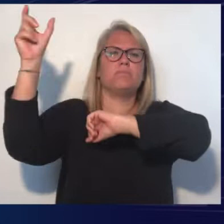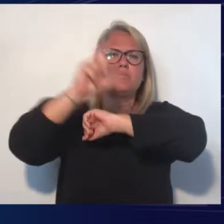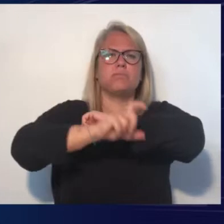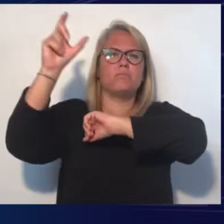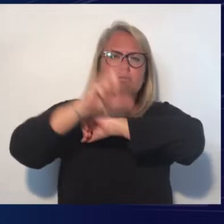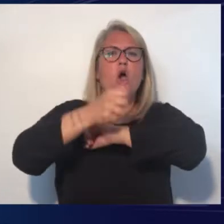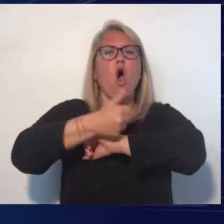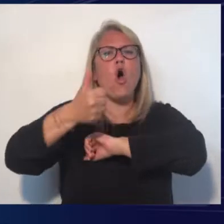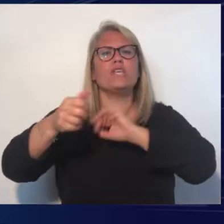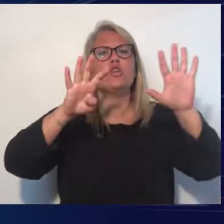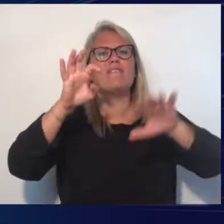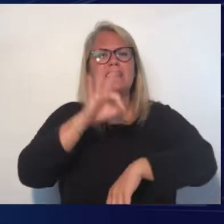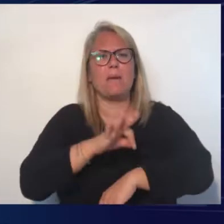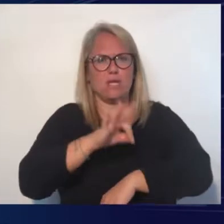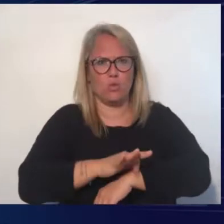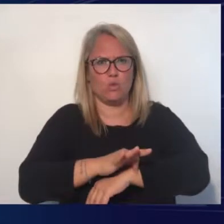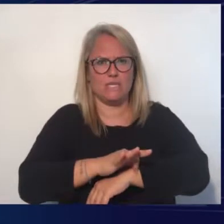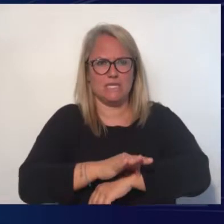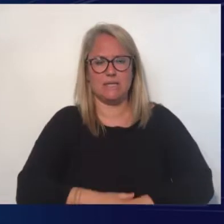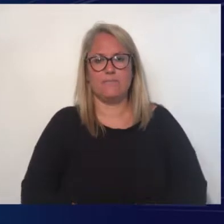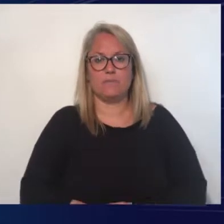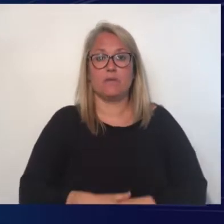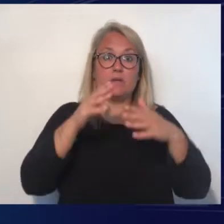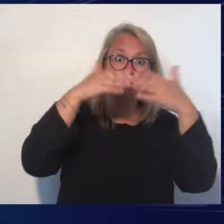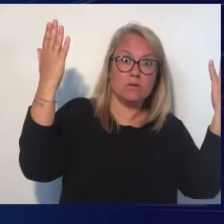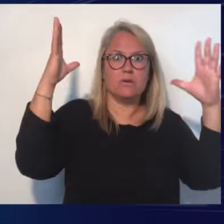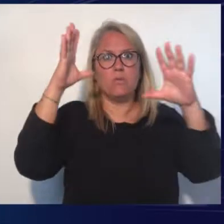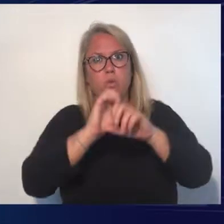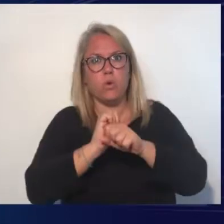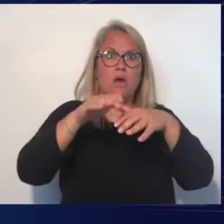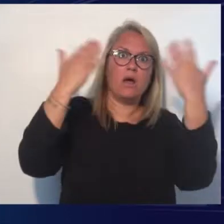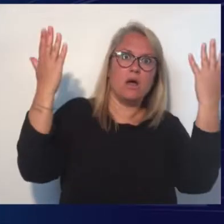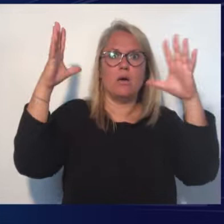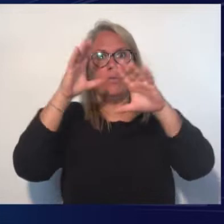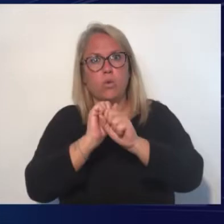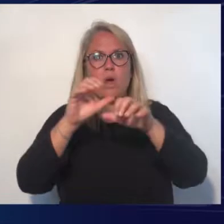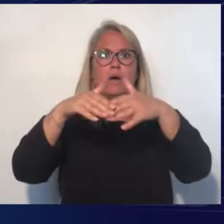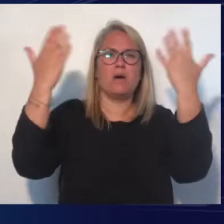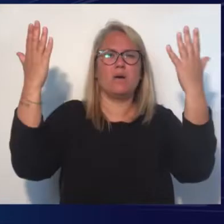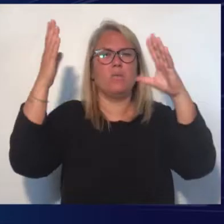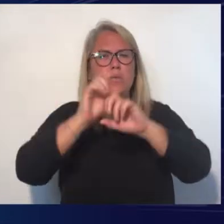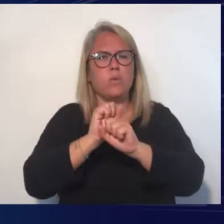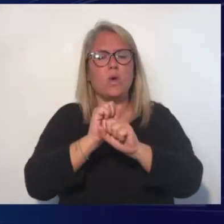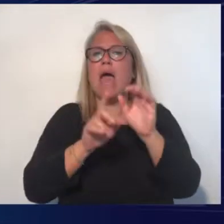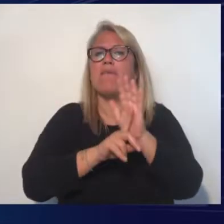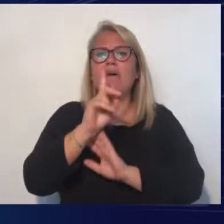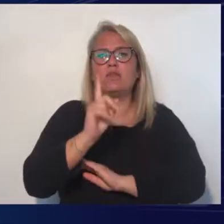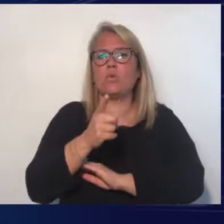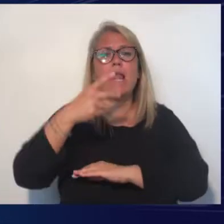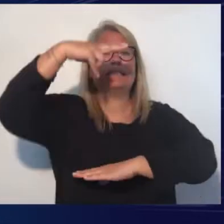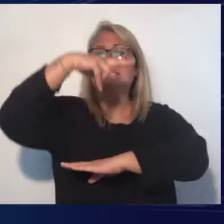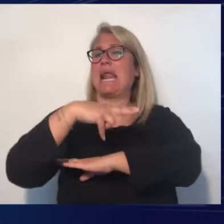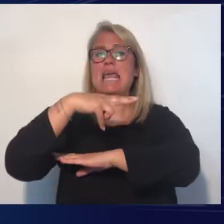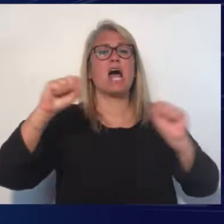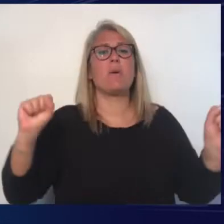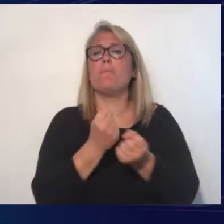minuti. Aggiungiamo a questo buio notte-giorno anche l'effetto che non si possono sdraiare, perché in